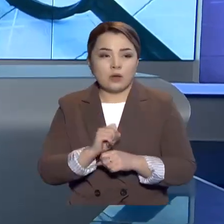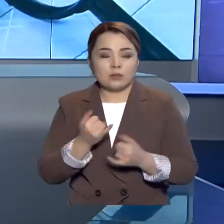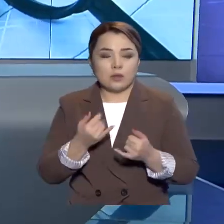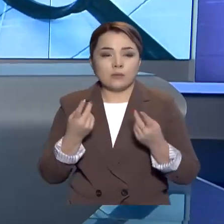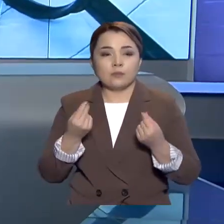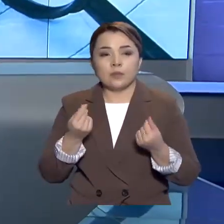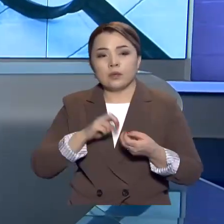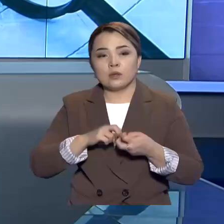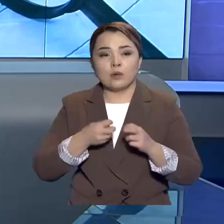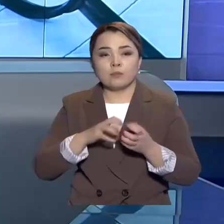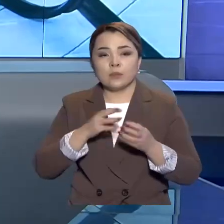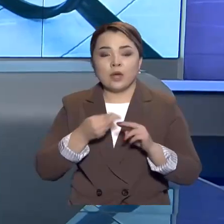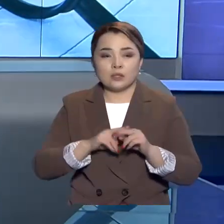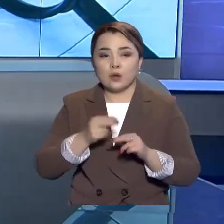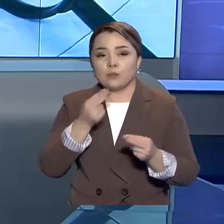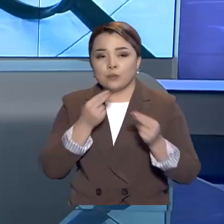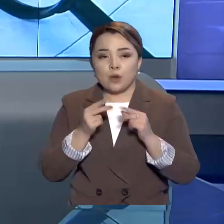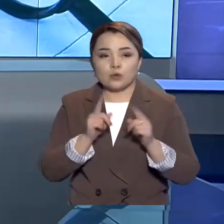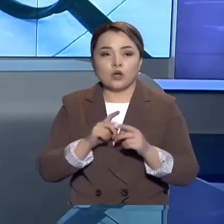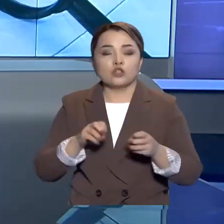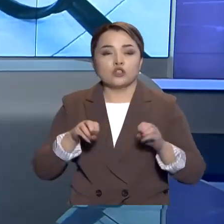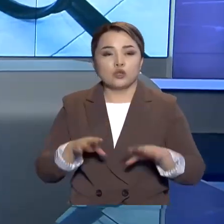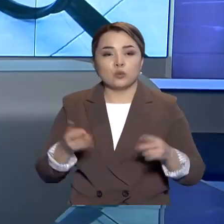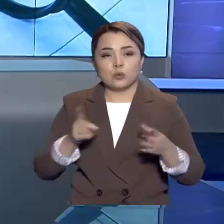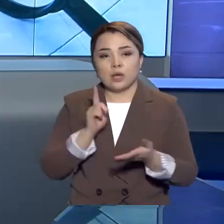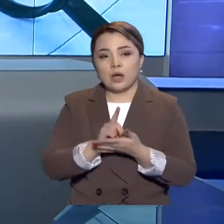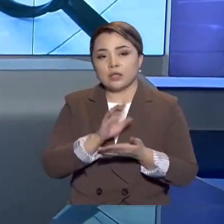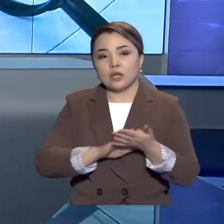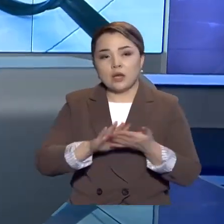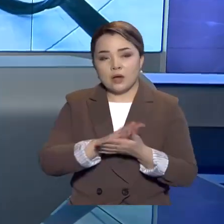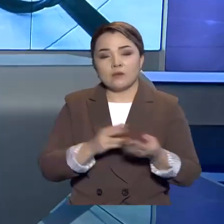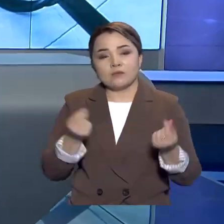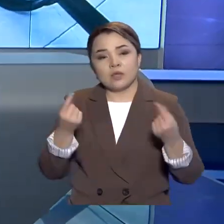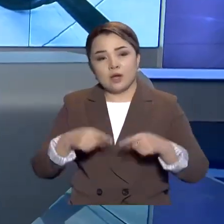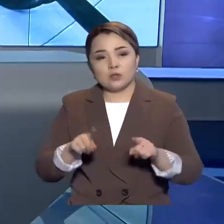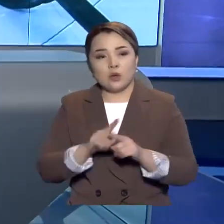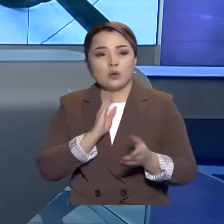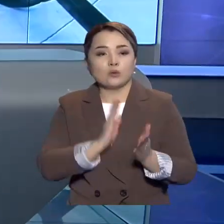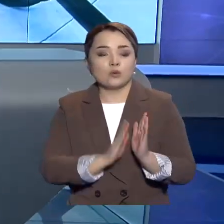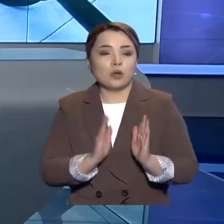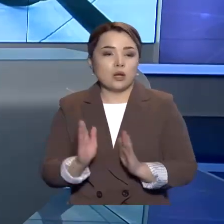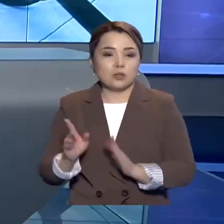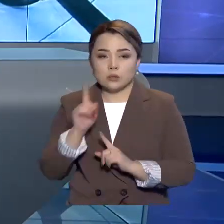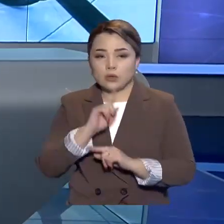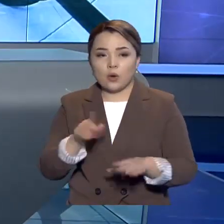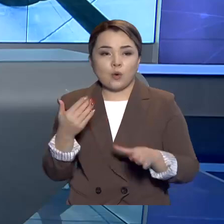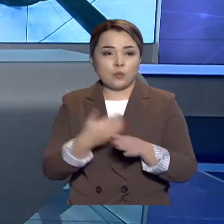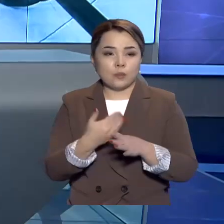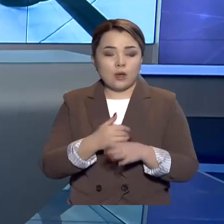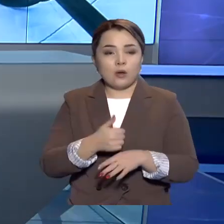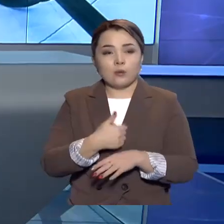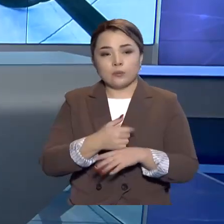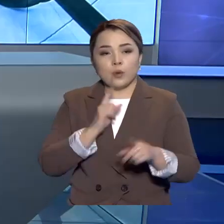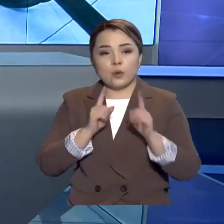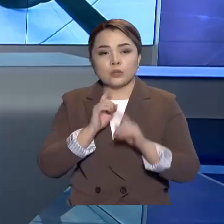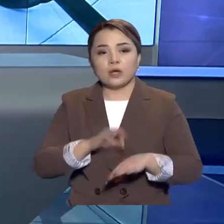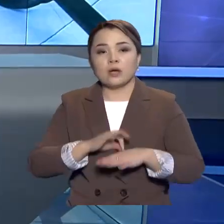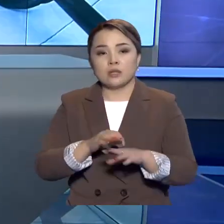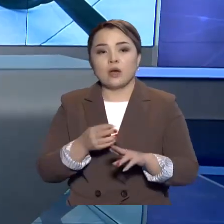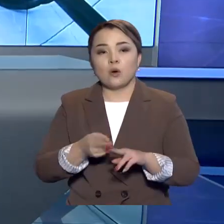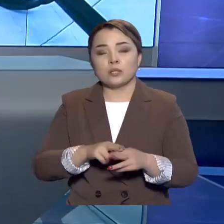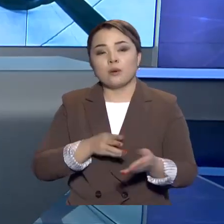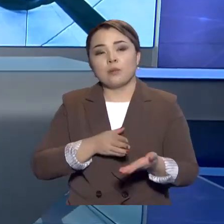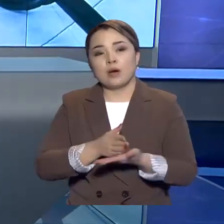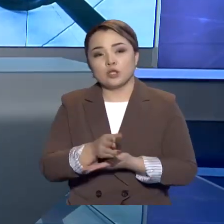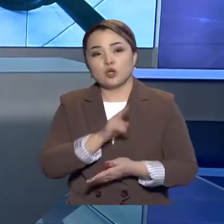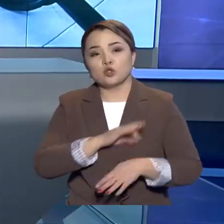шешуді баса айтты. Себебі осы мәселе бір жақты болмайынша ешқандай шара инфляцияны тұрақтандыруға көмектеспейді. Үкімет отырысында осы бағытқа қатысты